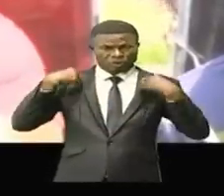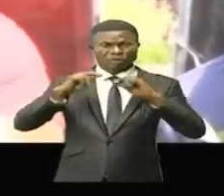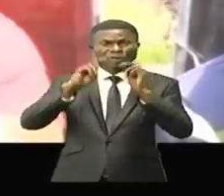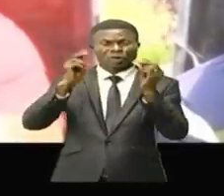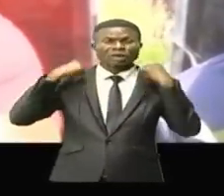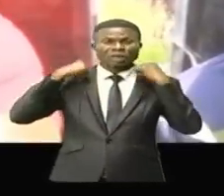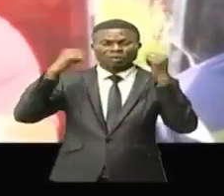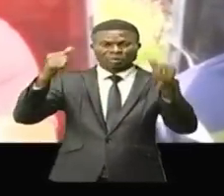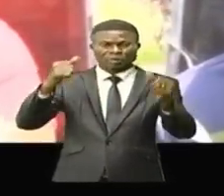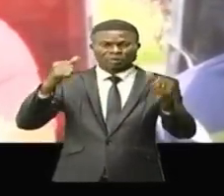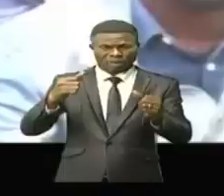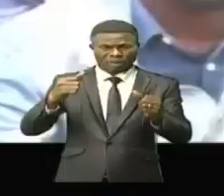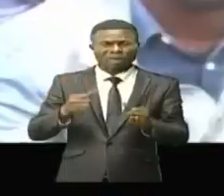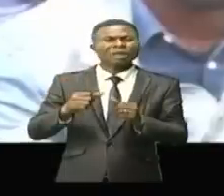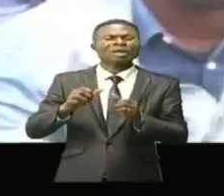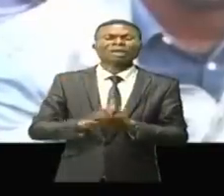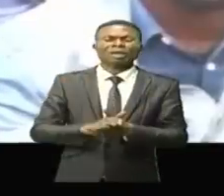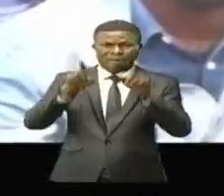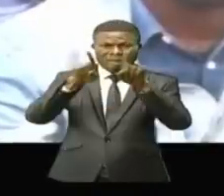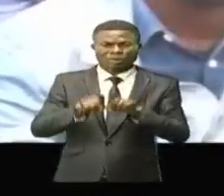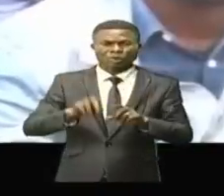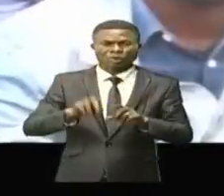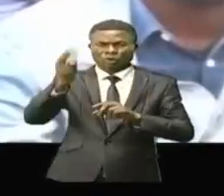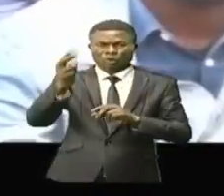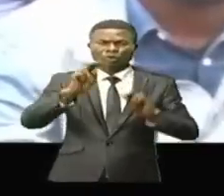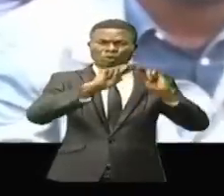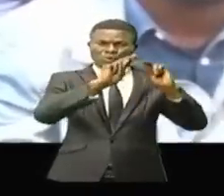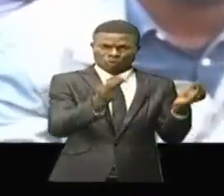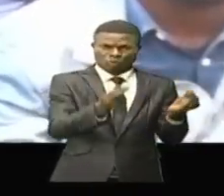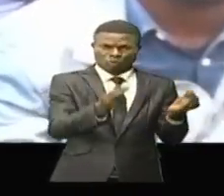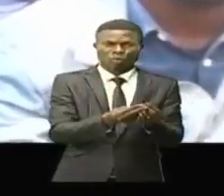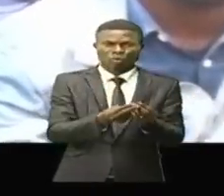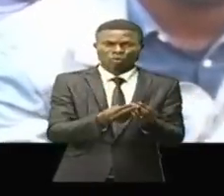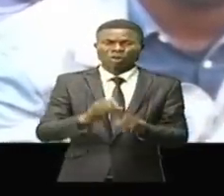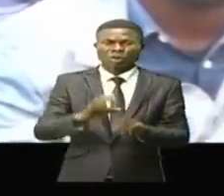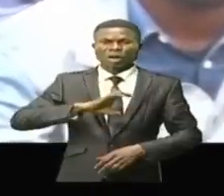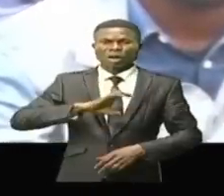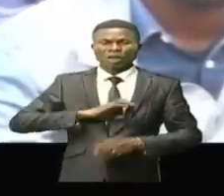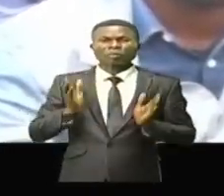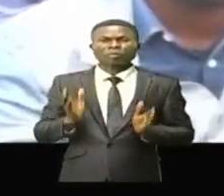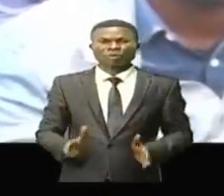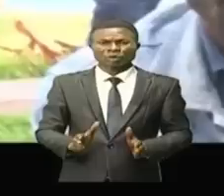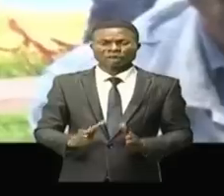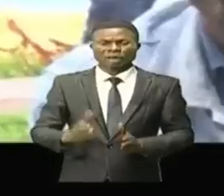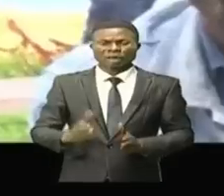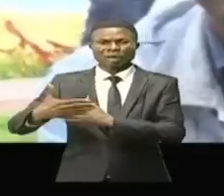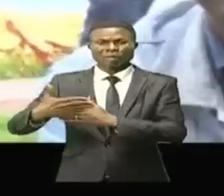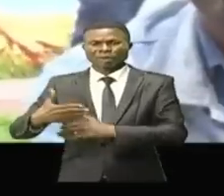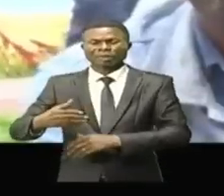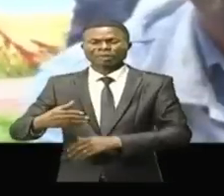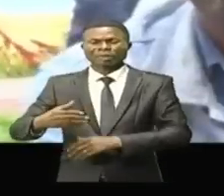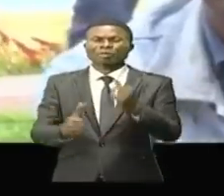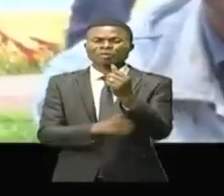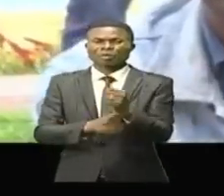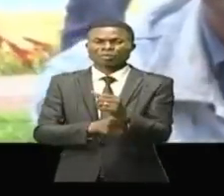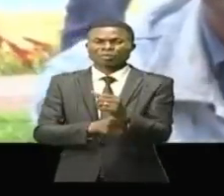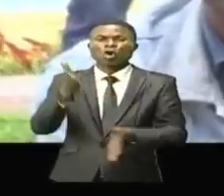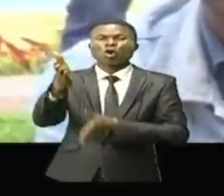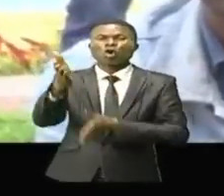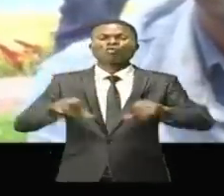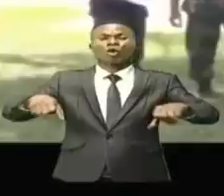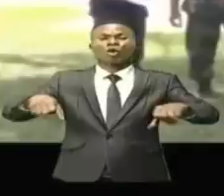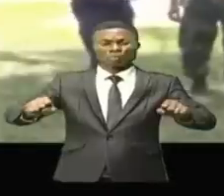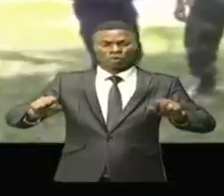en récidiviste. Et le deuxième groupe est celui d'un policier à côté d'un civil, braqueur de moto dans la ville de